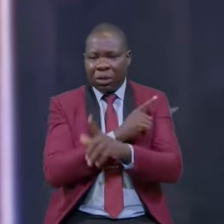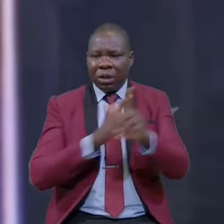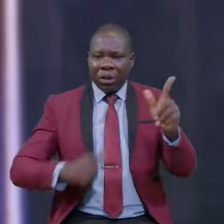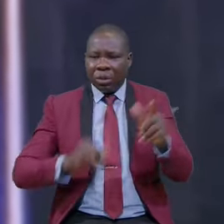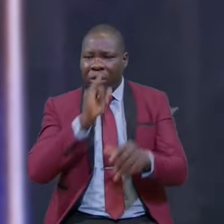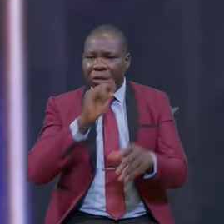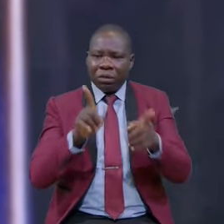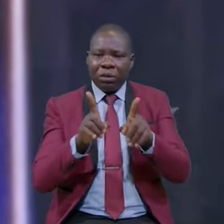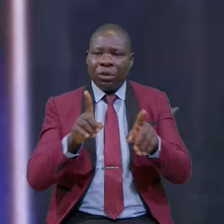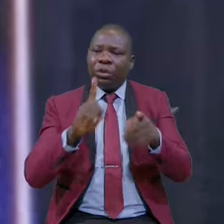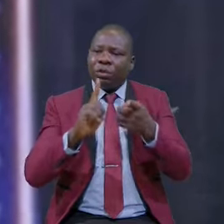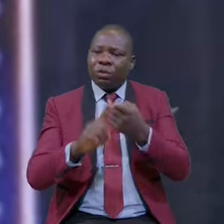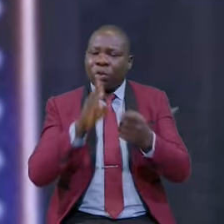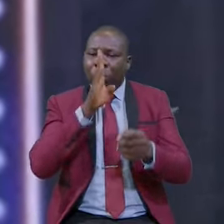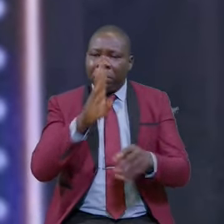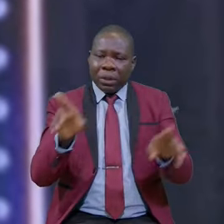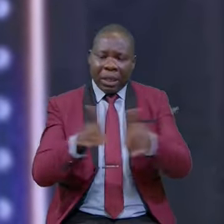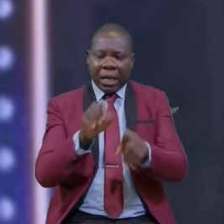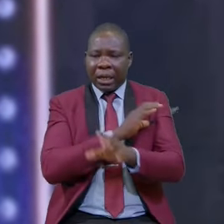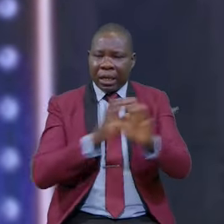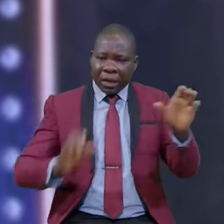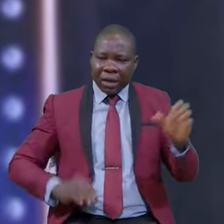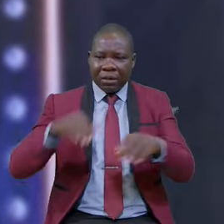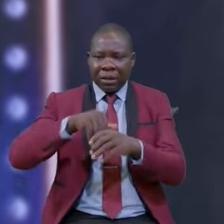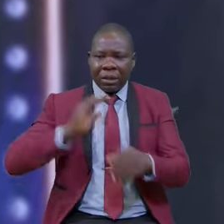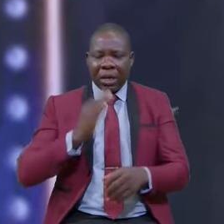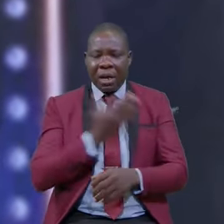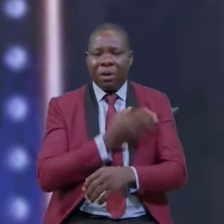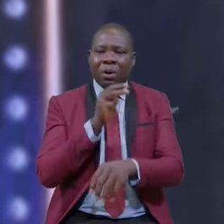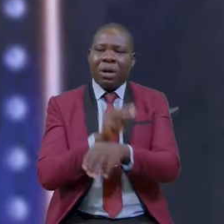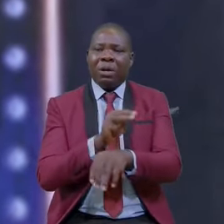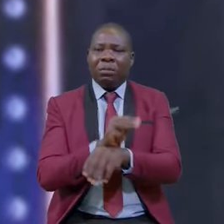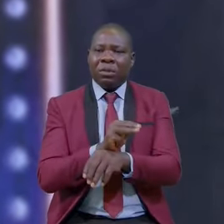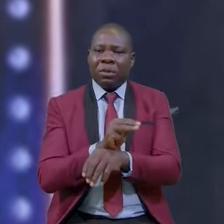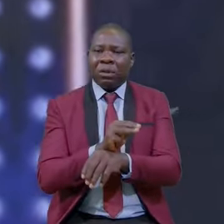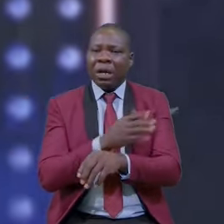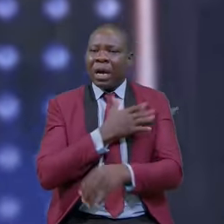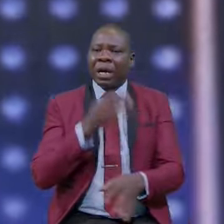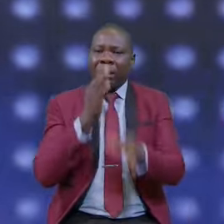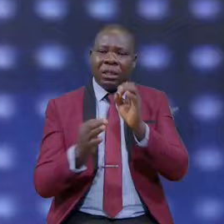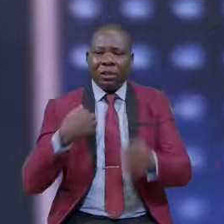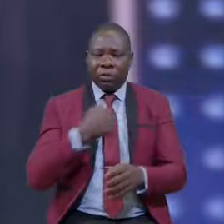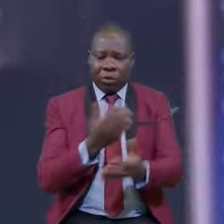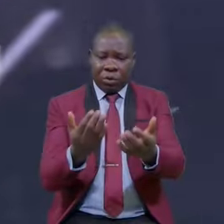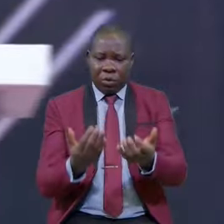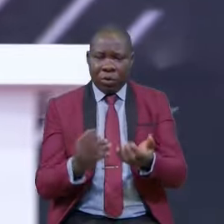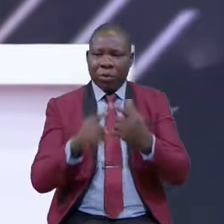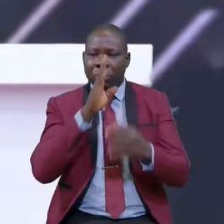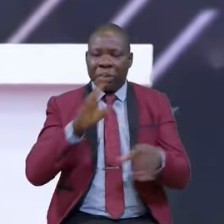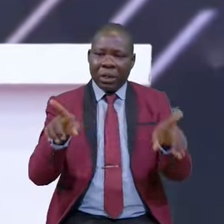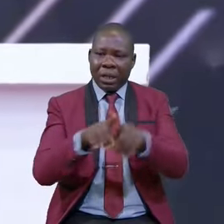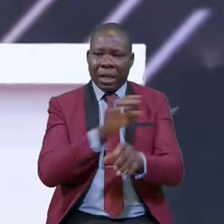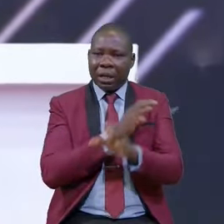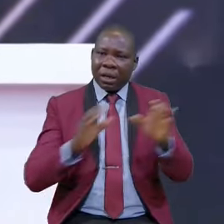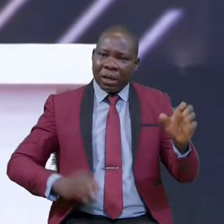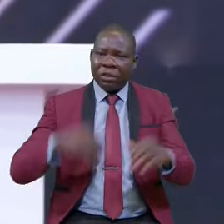l'image de Christ dans le ministère. Comment est-ce que Christ a-t-il servi? Et si nous voulons être à l'image de Christ, quelles